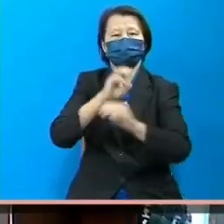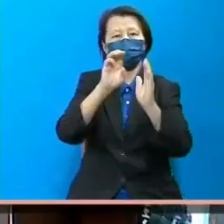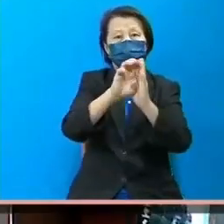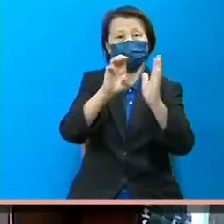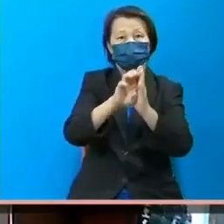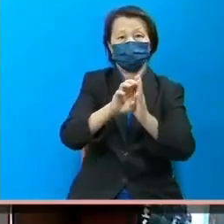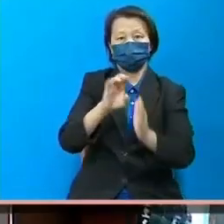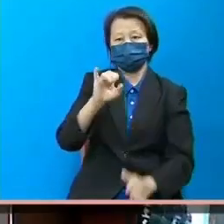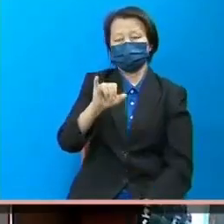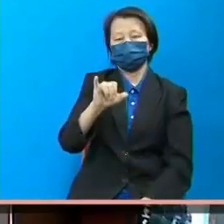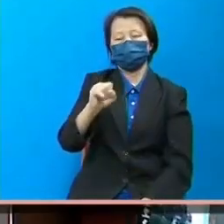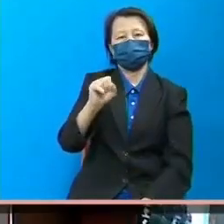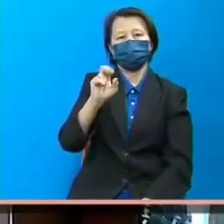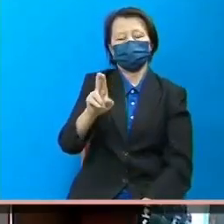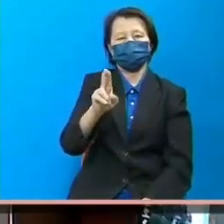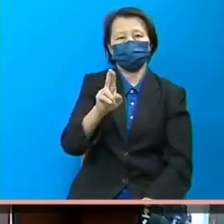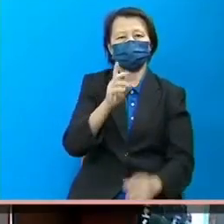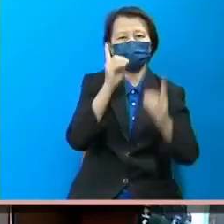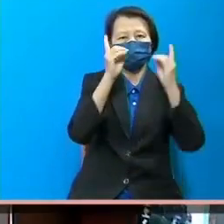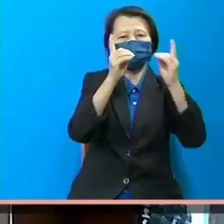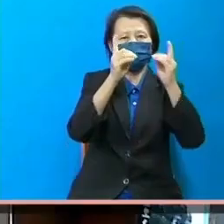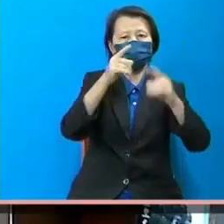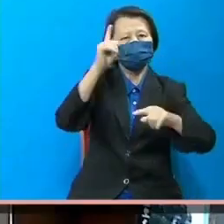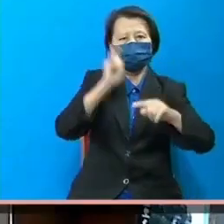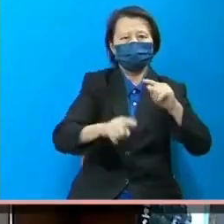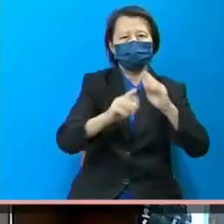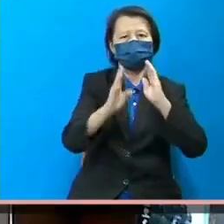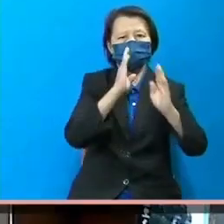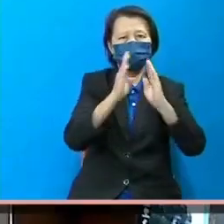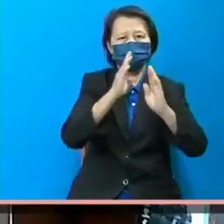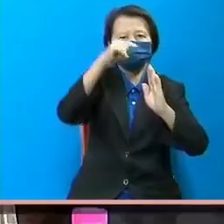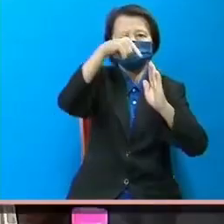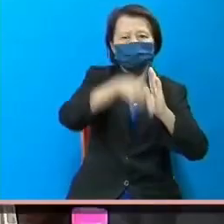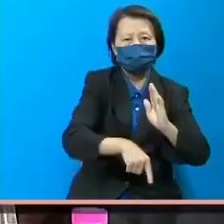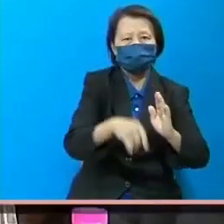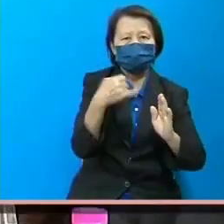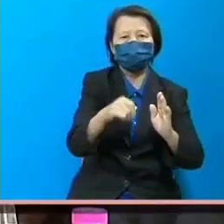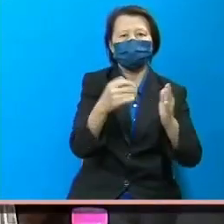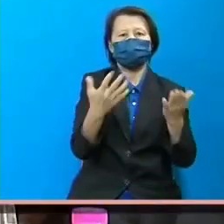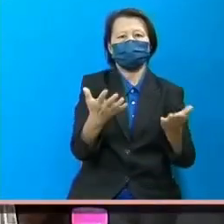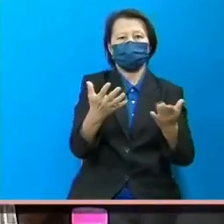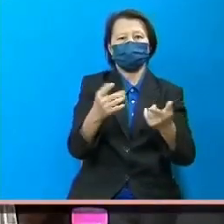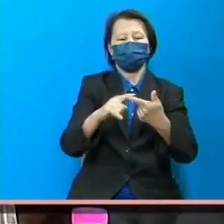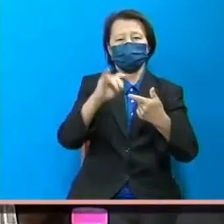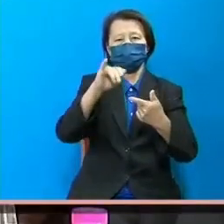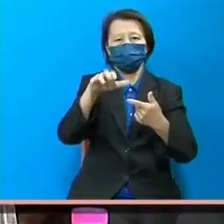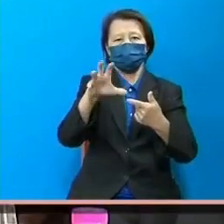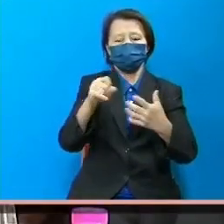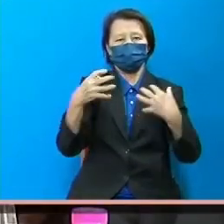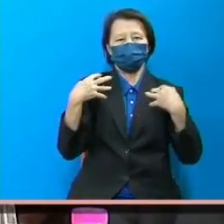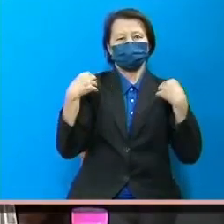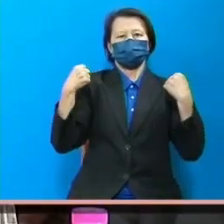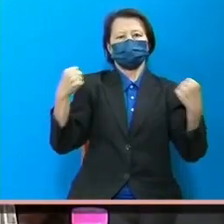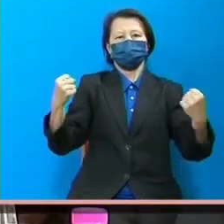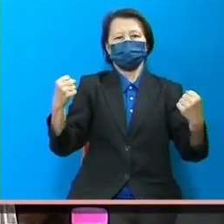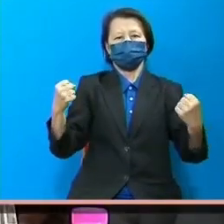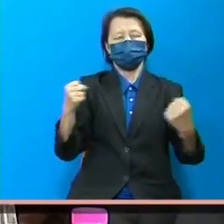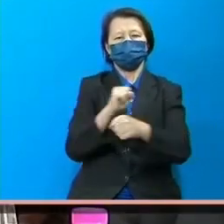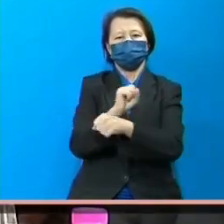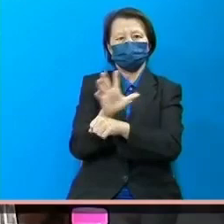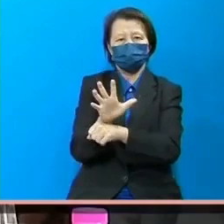umpamanya isu pendidikan tak dapat dibahaskan secara terperinci. Beberapa isu kesihatan dan COVID